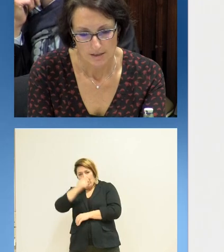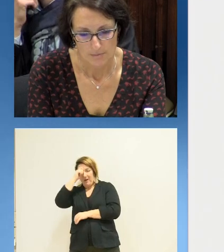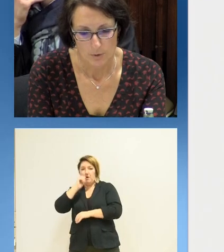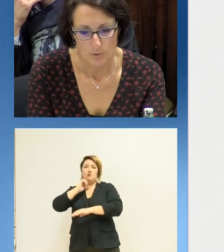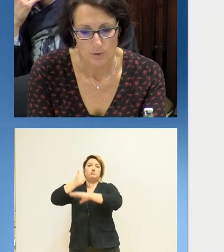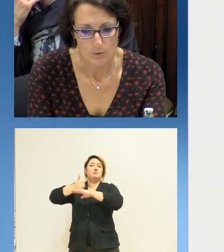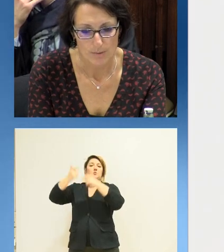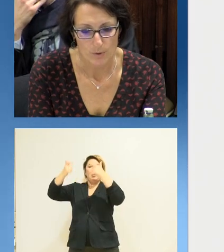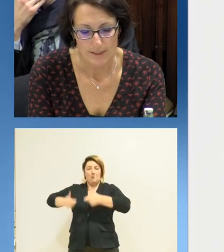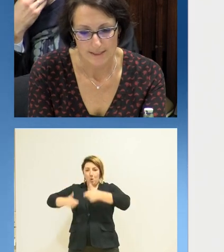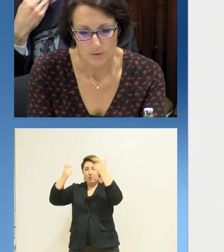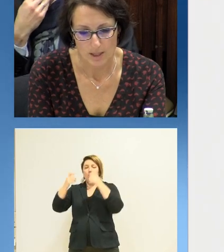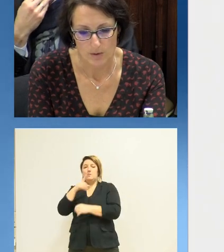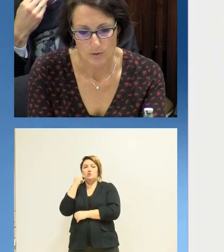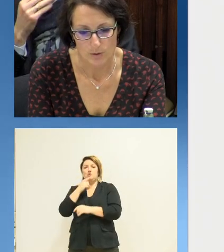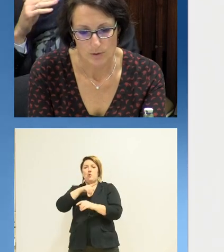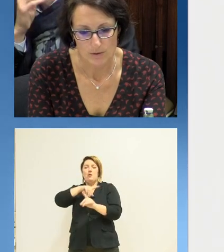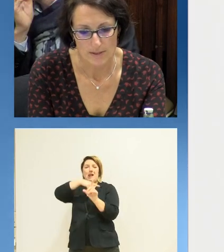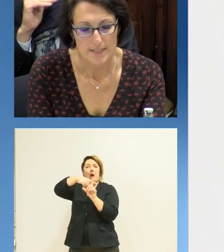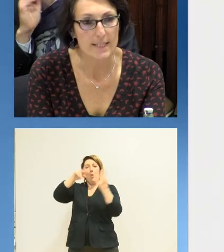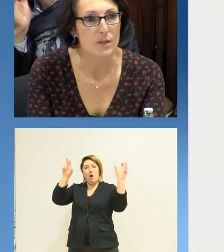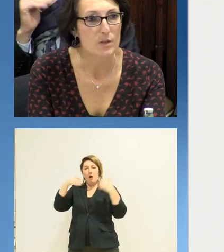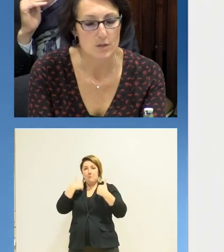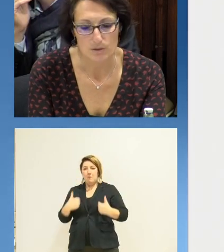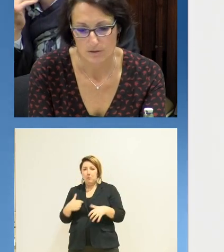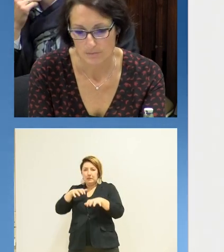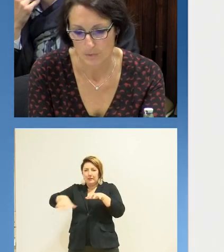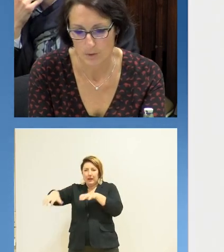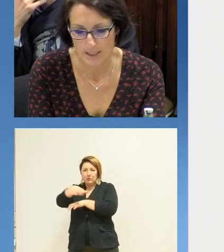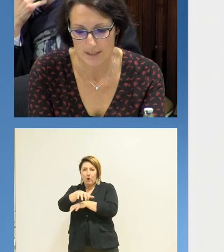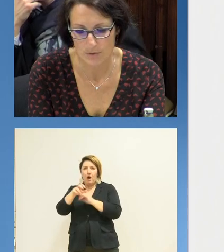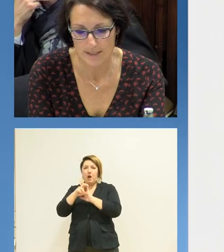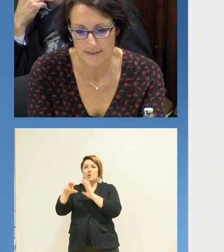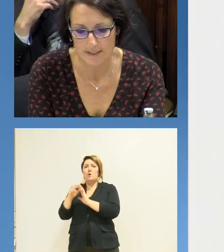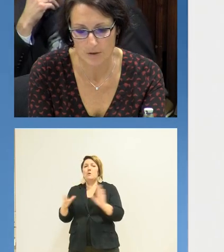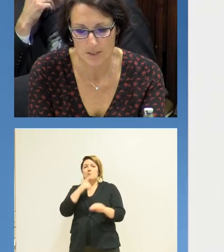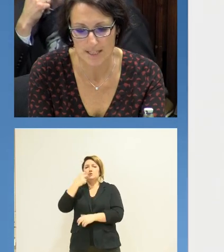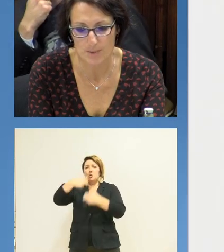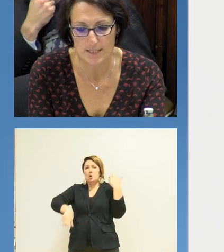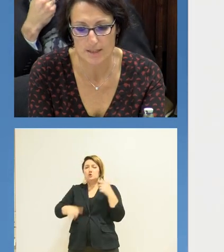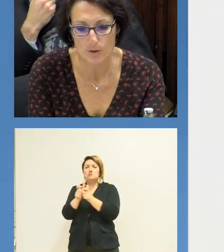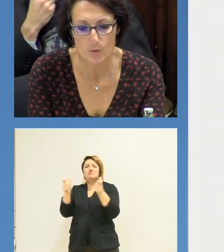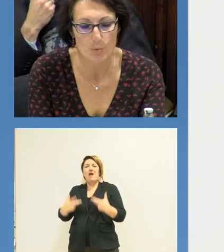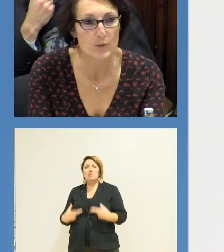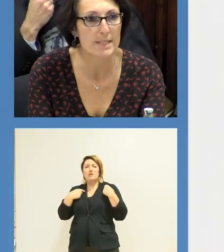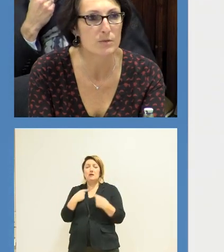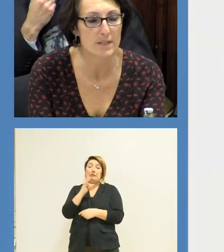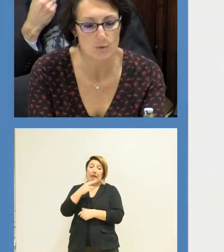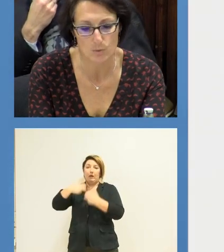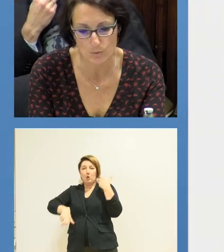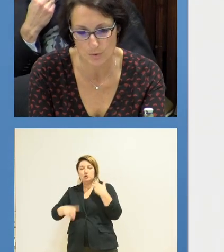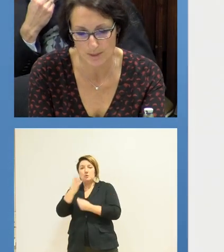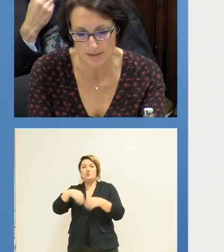membre de la banque des territoires à grenoble thierry roche membres des ateliers terry roche et administrateur du pôle